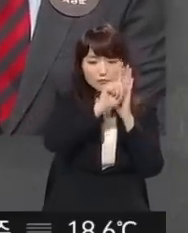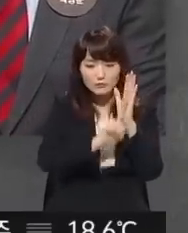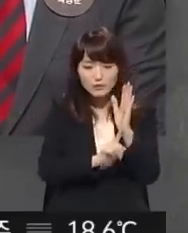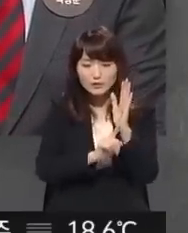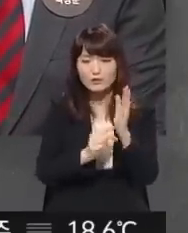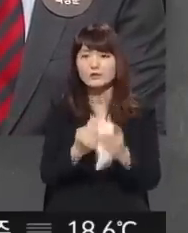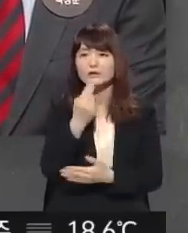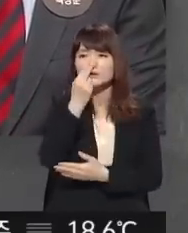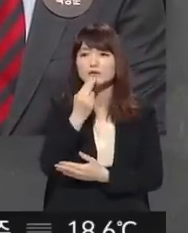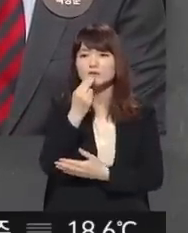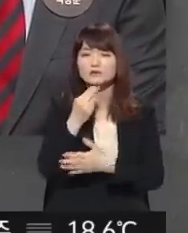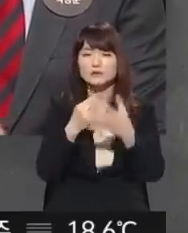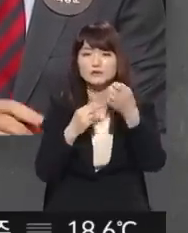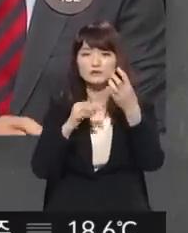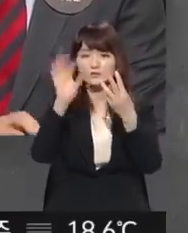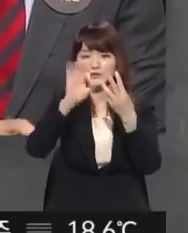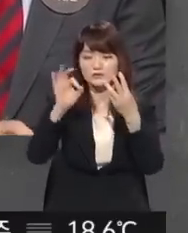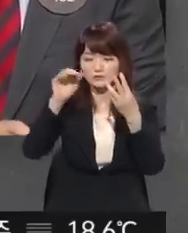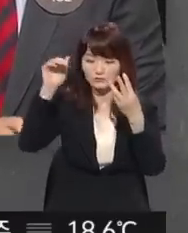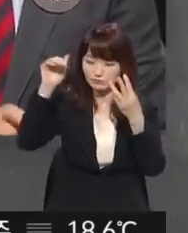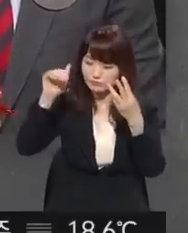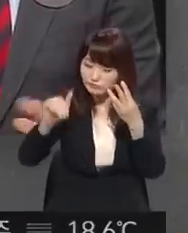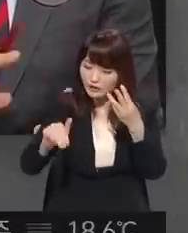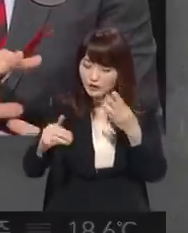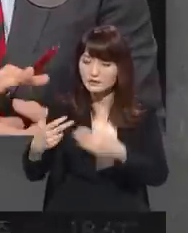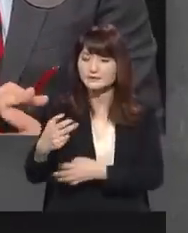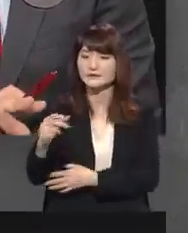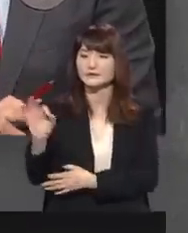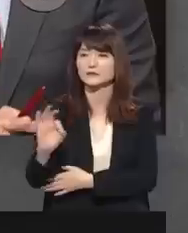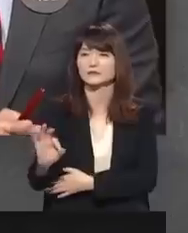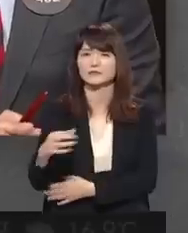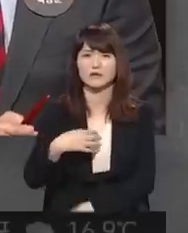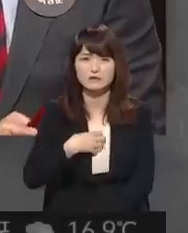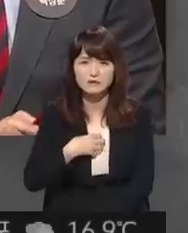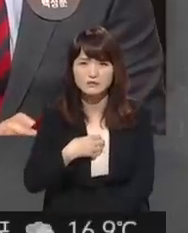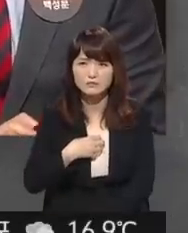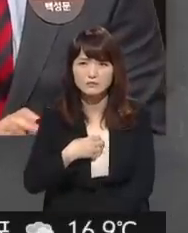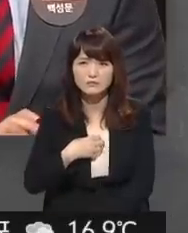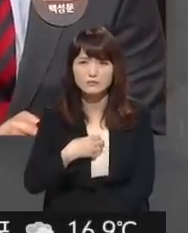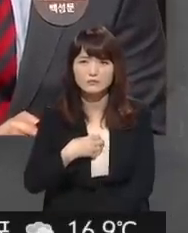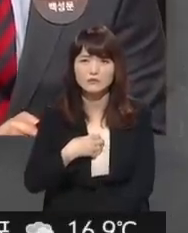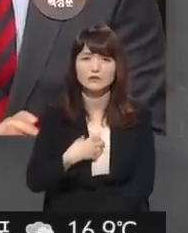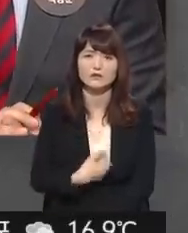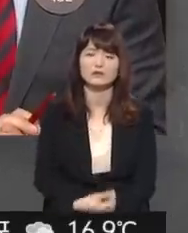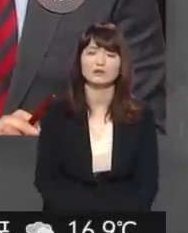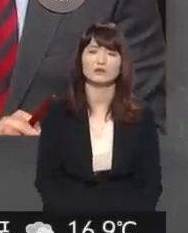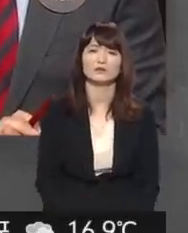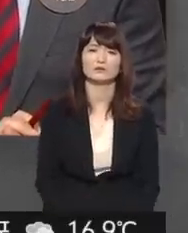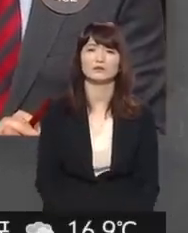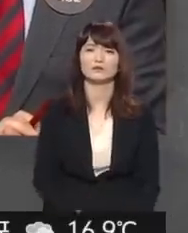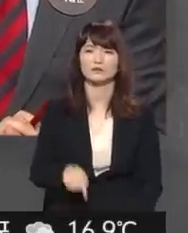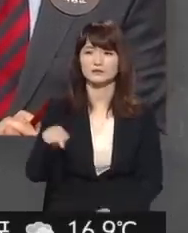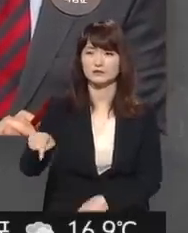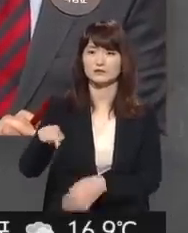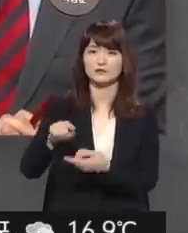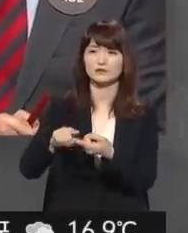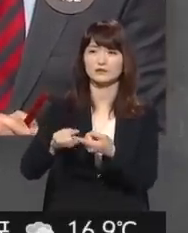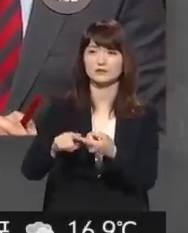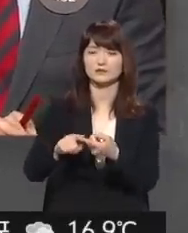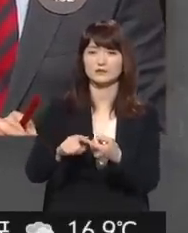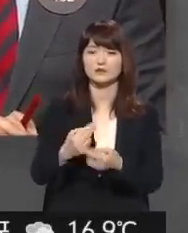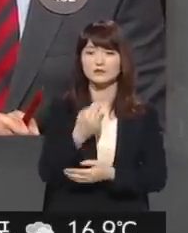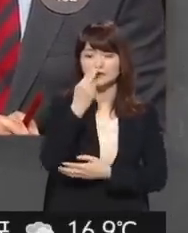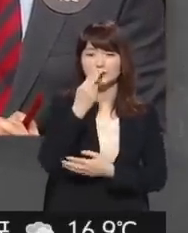산소포화도가 93% 있다 70%대로 떨어졌다 그러니까 굉장히 위험한 상태가 됐다라는 건데 문제는 그 과정에 대해서